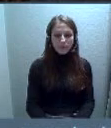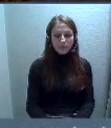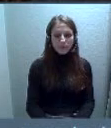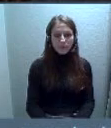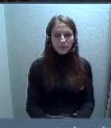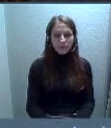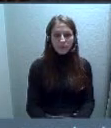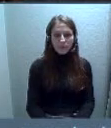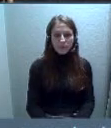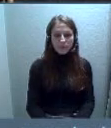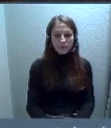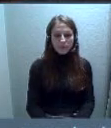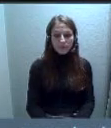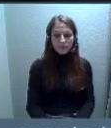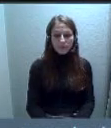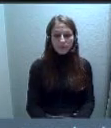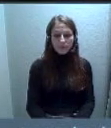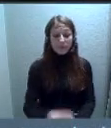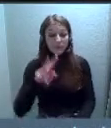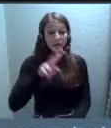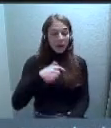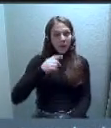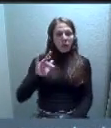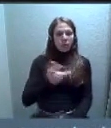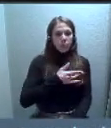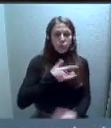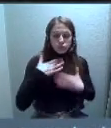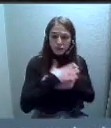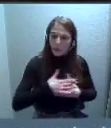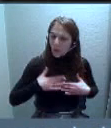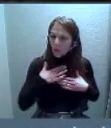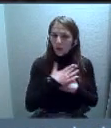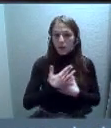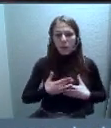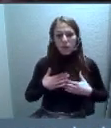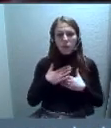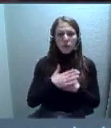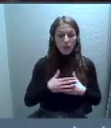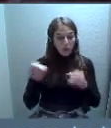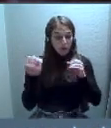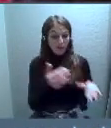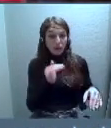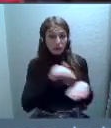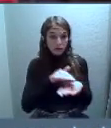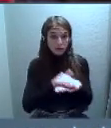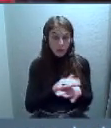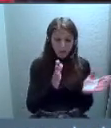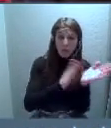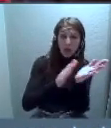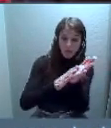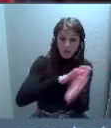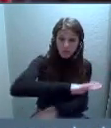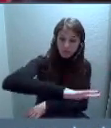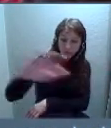Bien, déjà, moi, je suis très honoré, très touché de cet événement. Bravo, bravo à